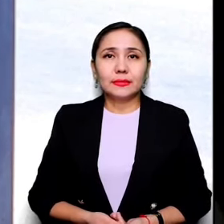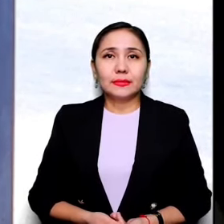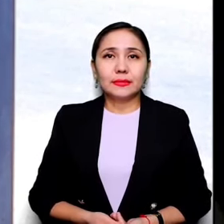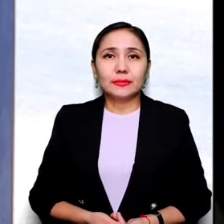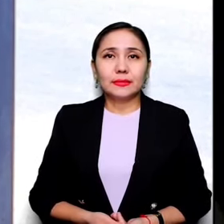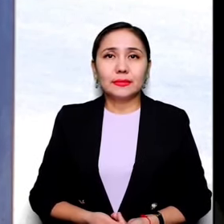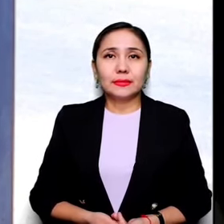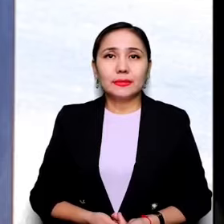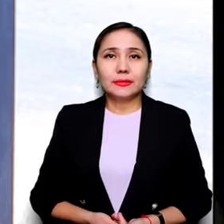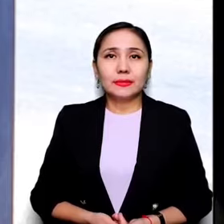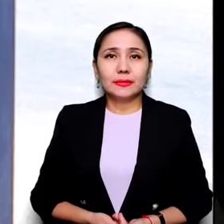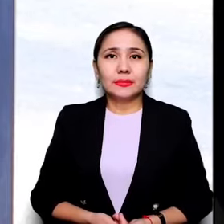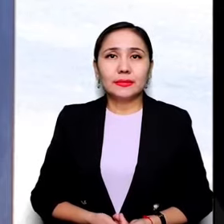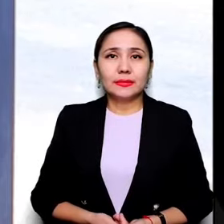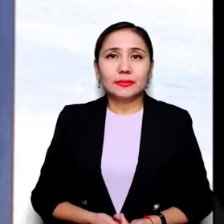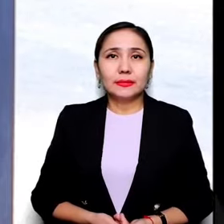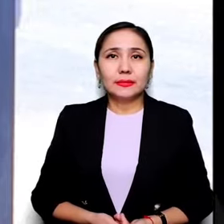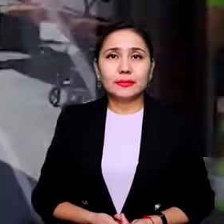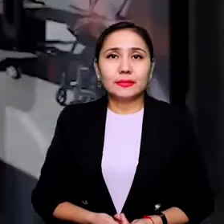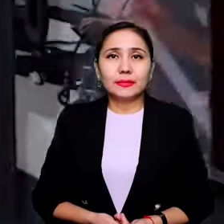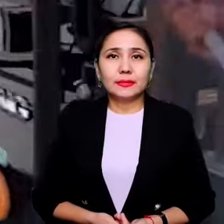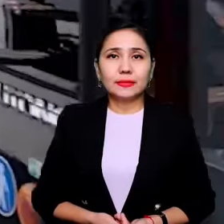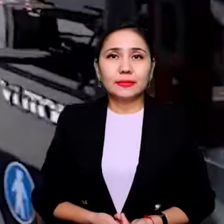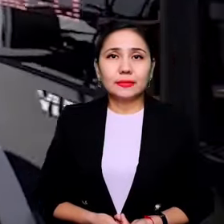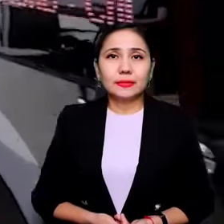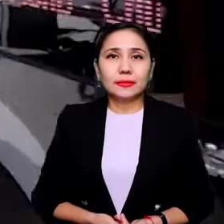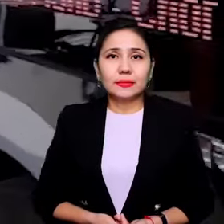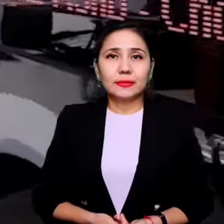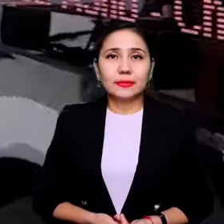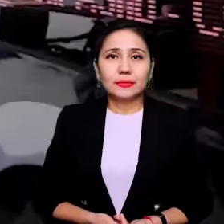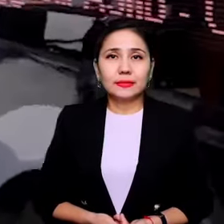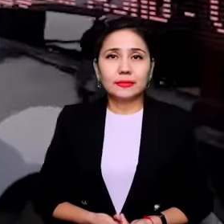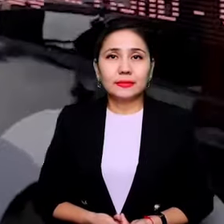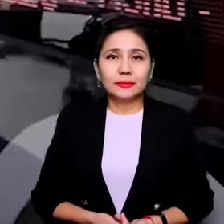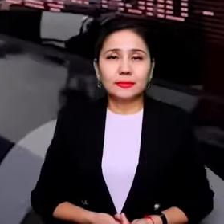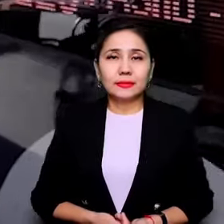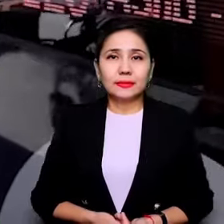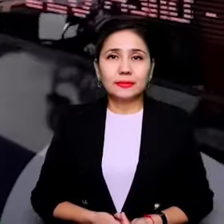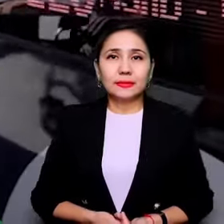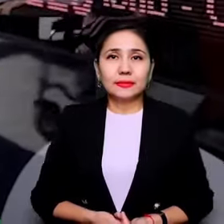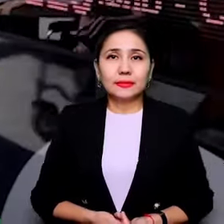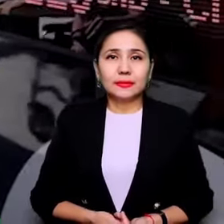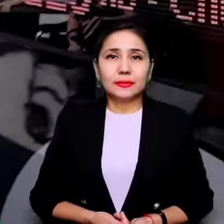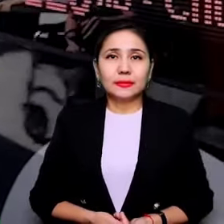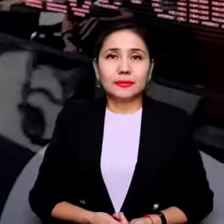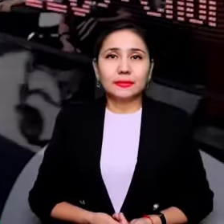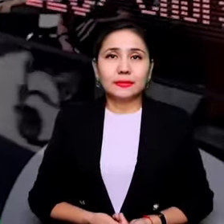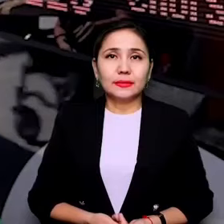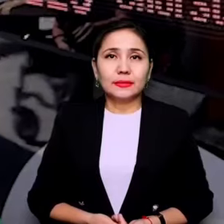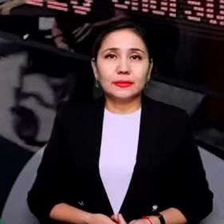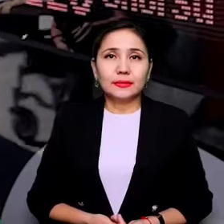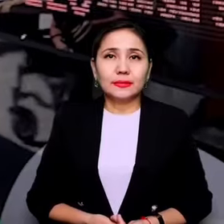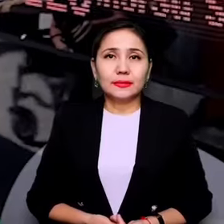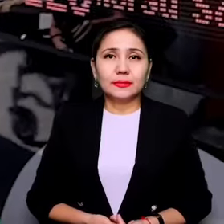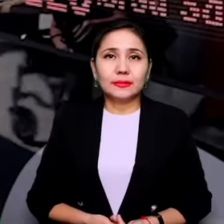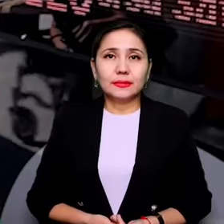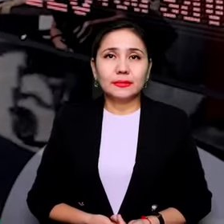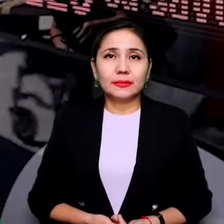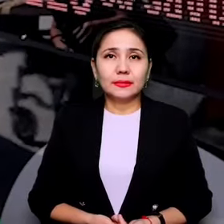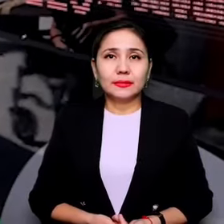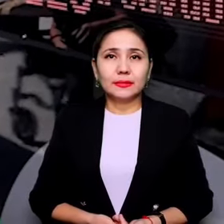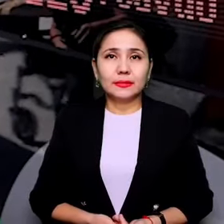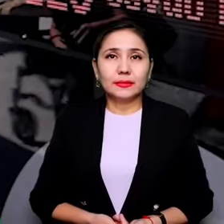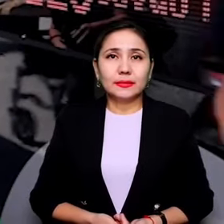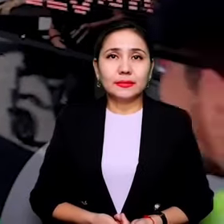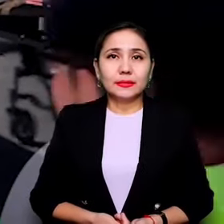narigi betida ko'p qavatli uylar joylashgan. Bekatga qora rangdagi pastki va tepa qismi kul rang, chetlarida yashil chiziqli